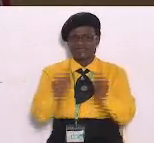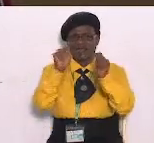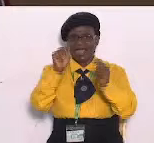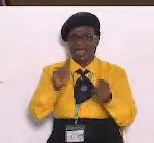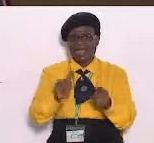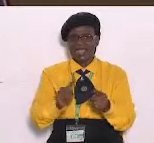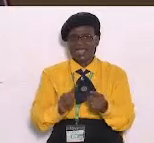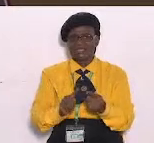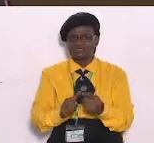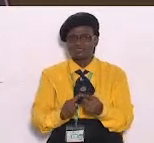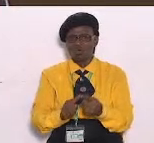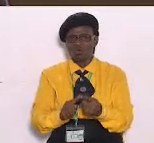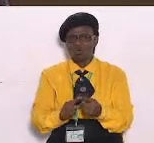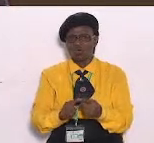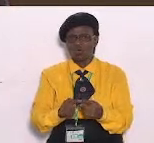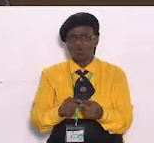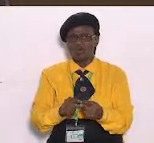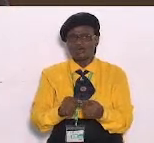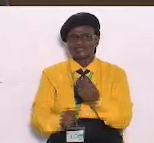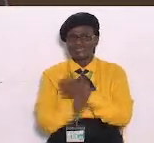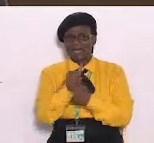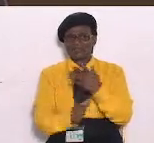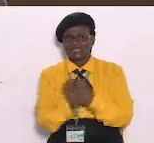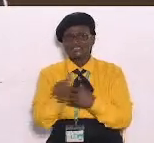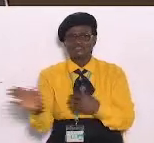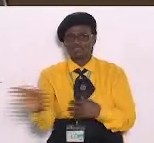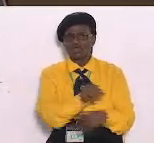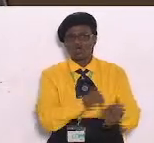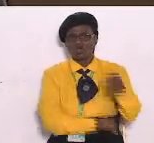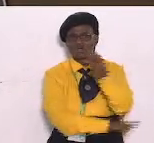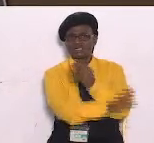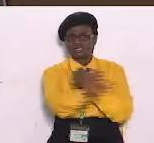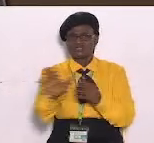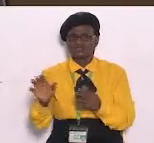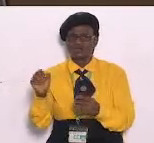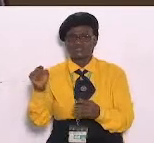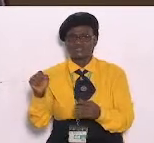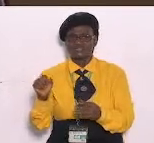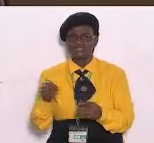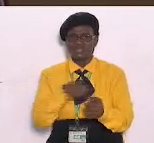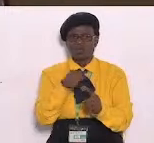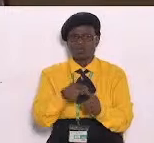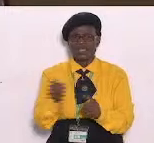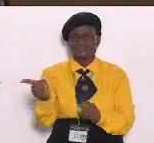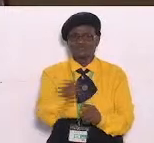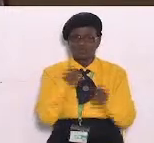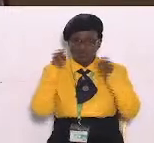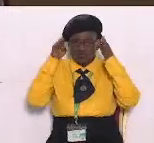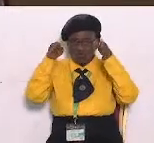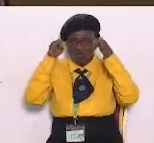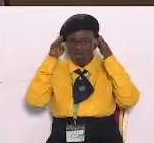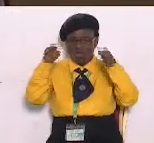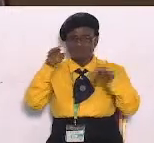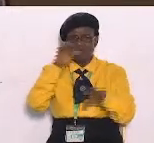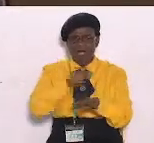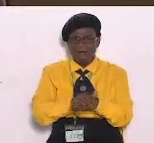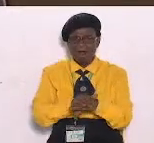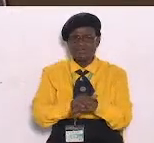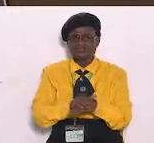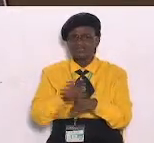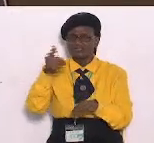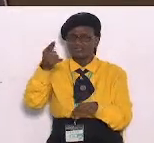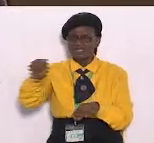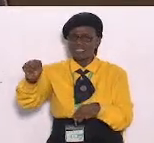soin il prendra soin de toute chose pour embellir tes ressources lorsque vous vous